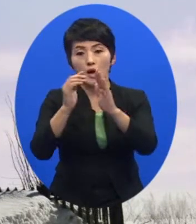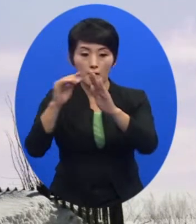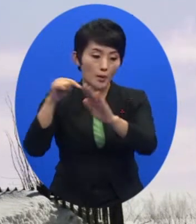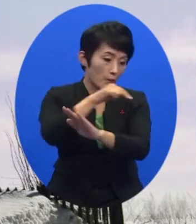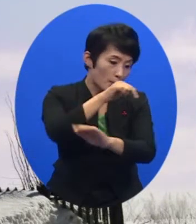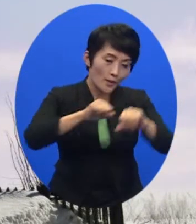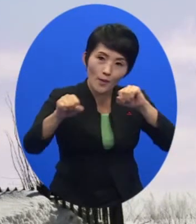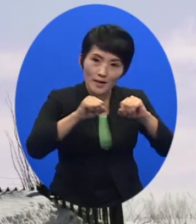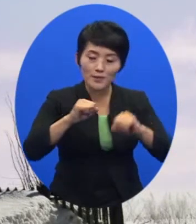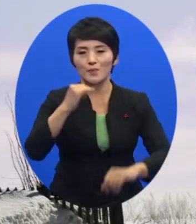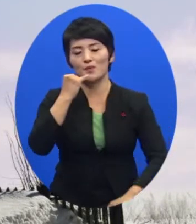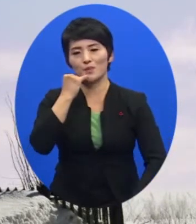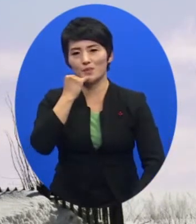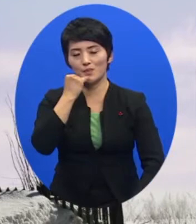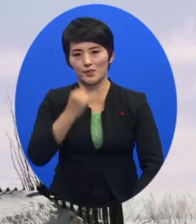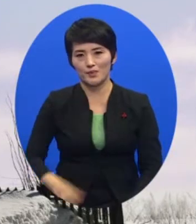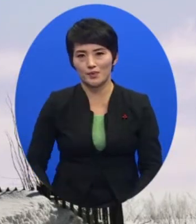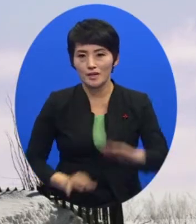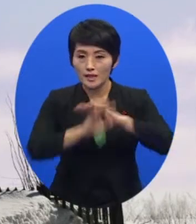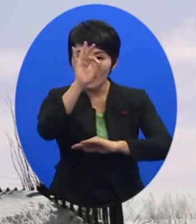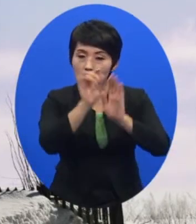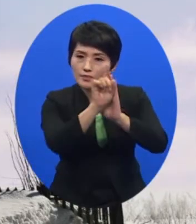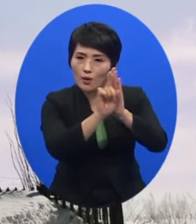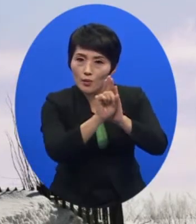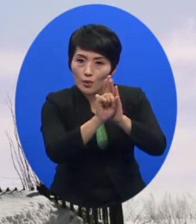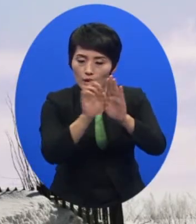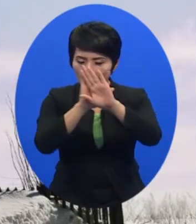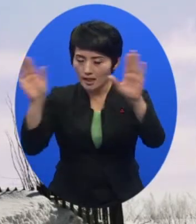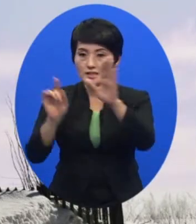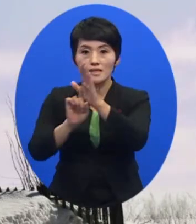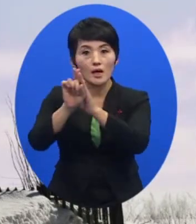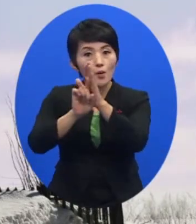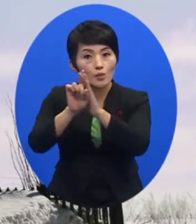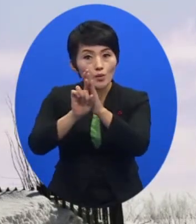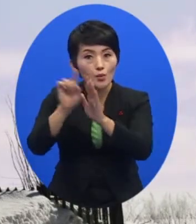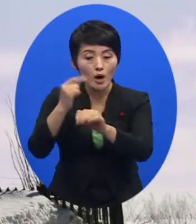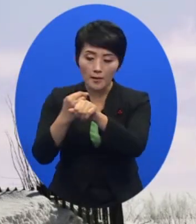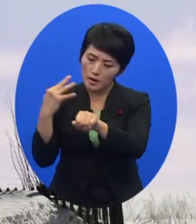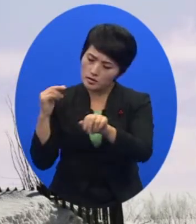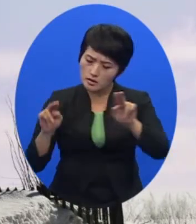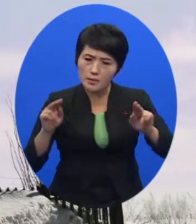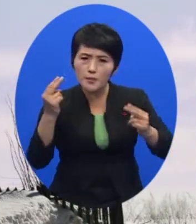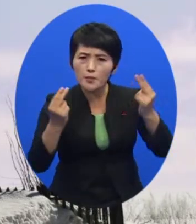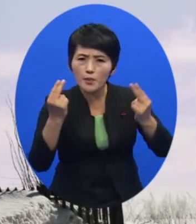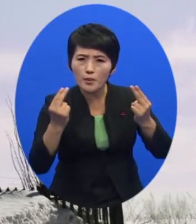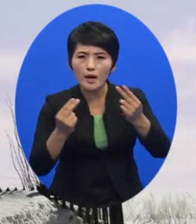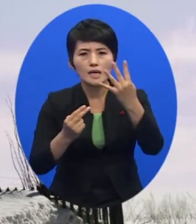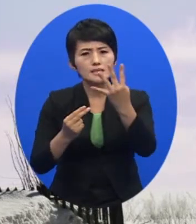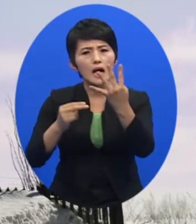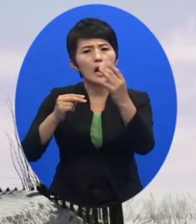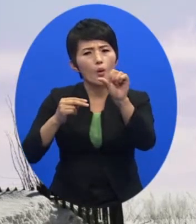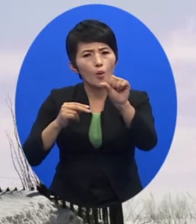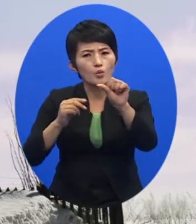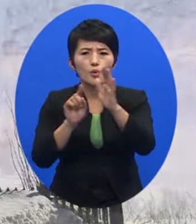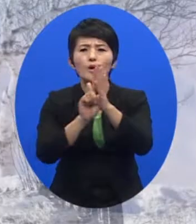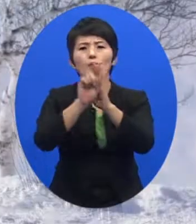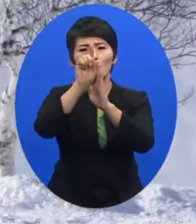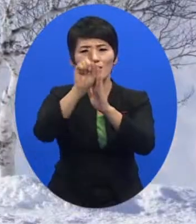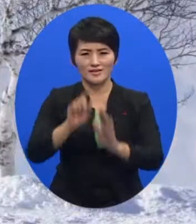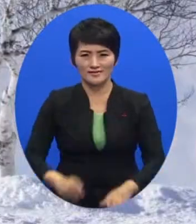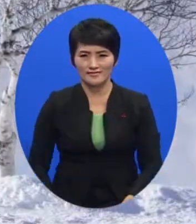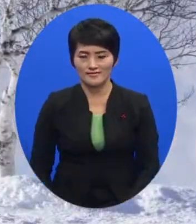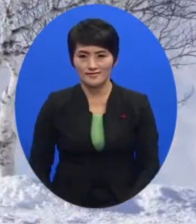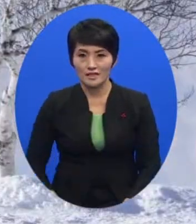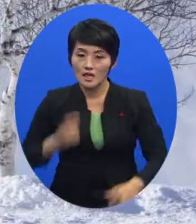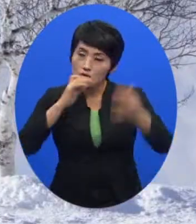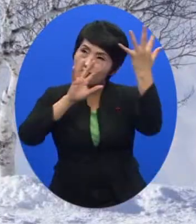활동하시기에 큰 무리 없겠는데요. 서울의 아침 최저 기온과 낮 최고 기온 모두 평년보다 4, 5도가량이나 높겠습니다.